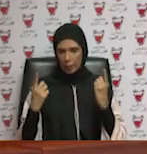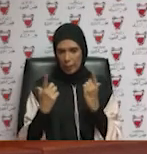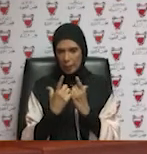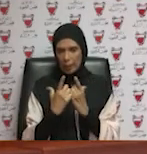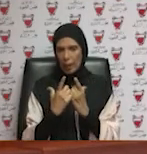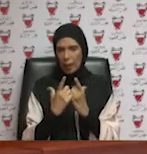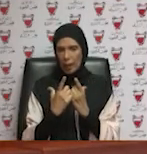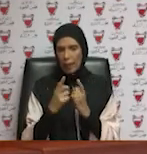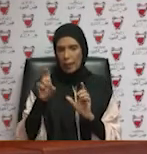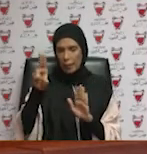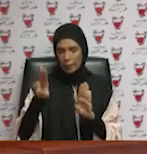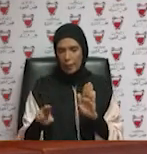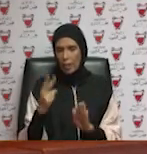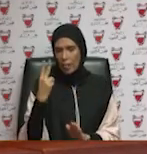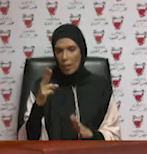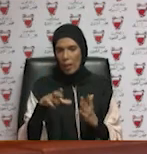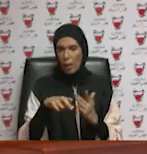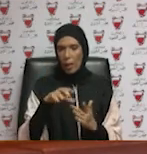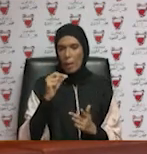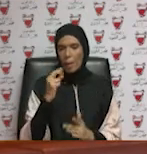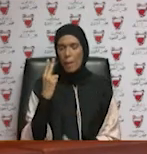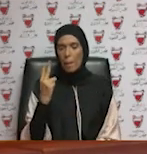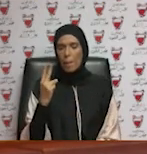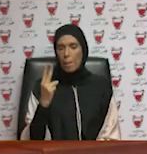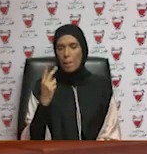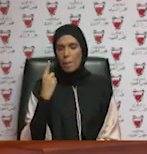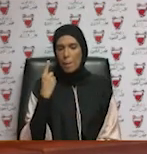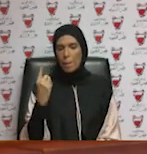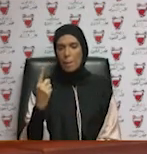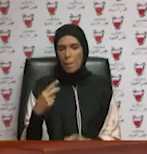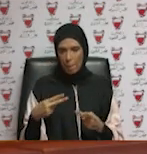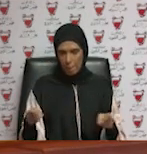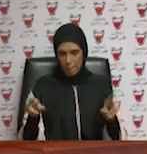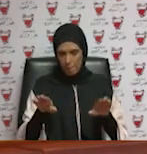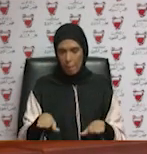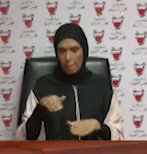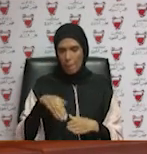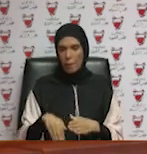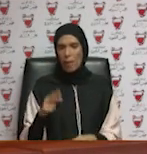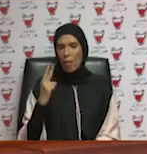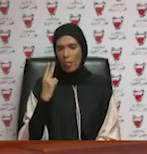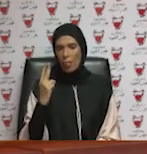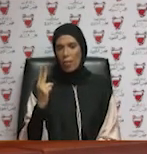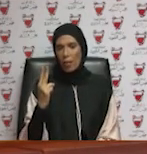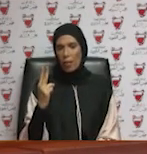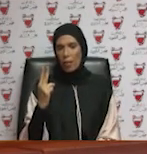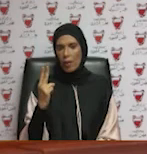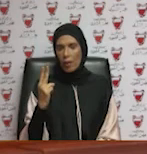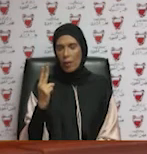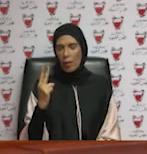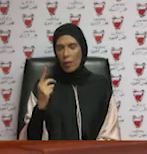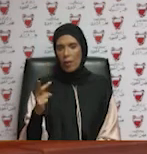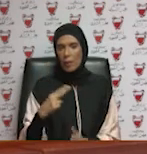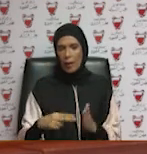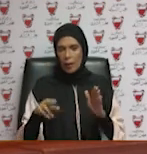بأن أمامنا خيارين، قال لك الخيار الأول قبول قرار مجلس النواب، والخيار الثاني إصرار مجلس الشورى على